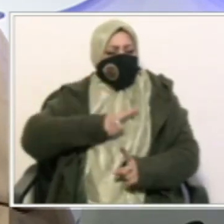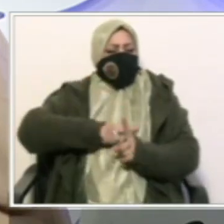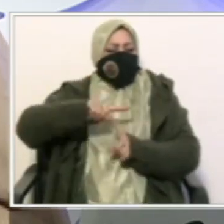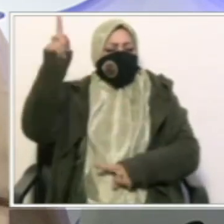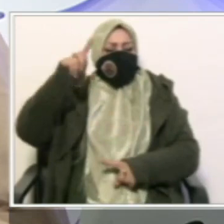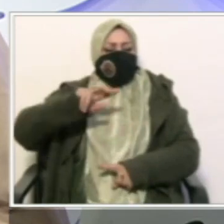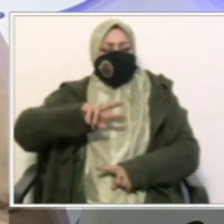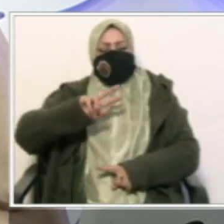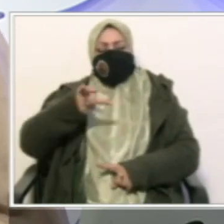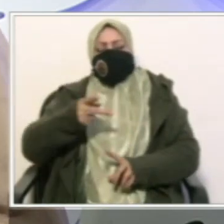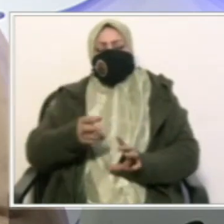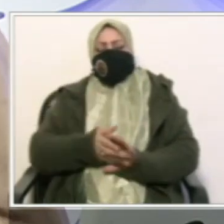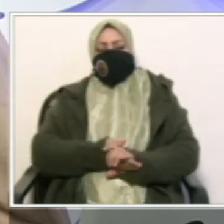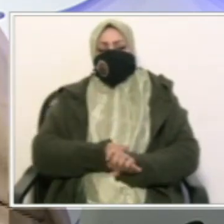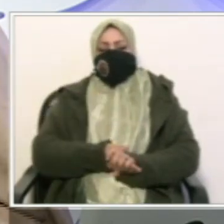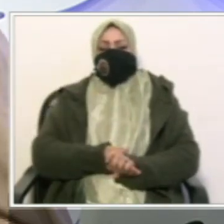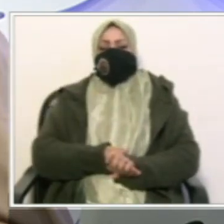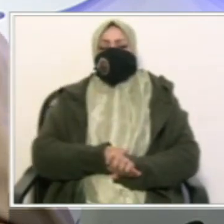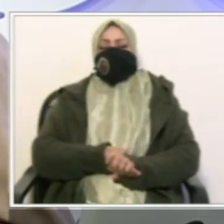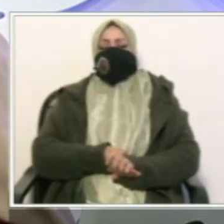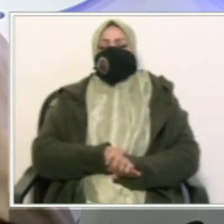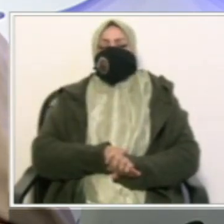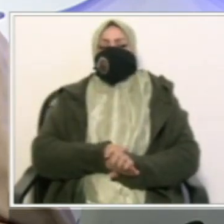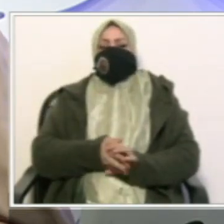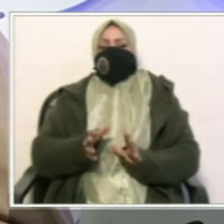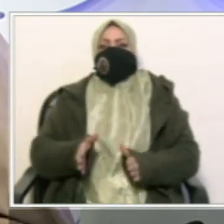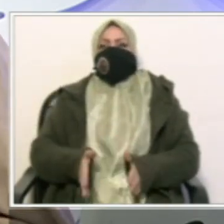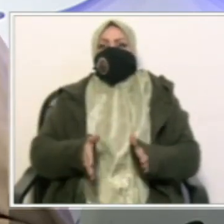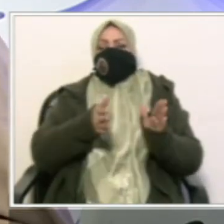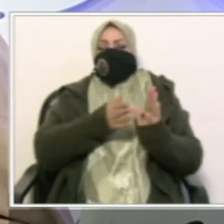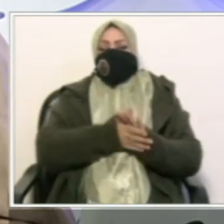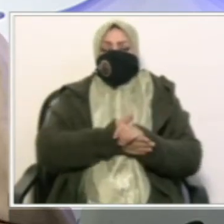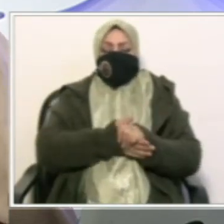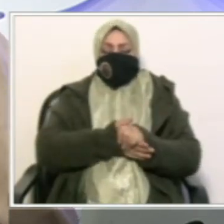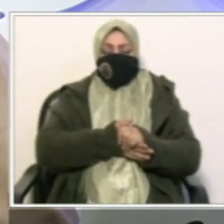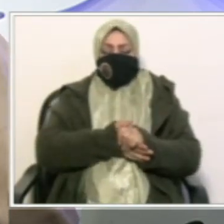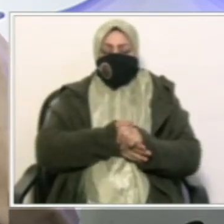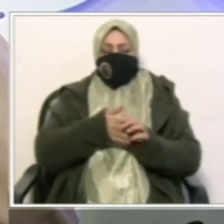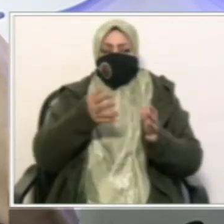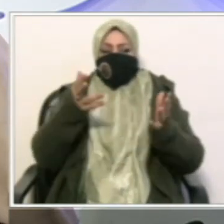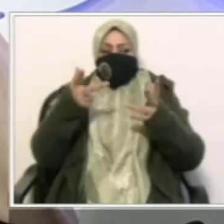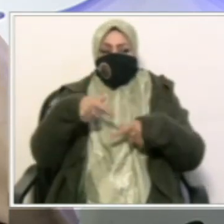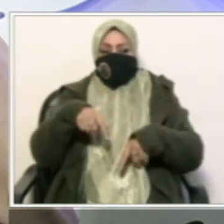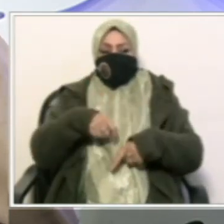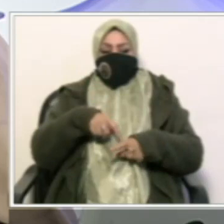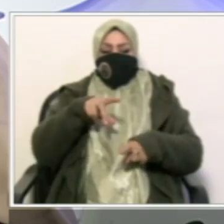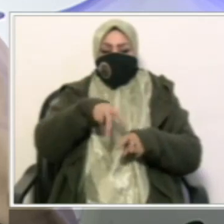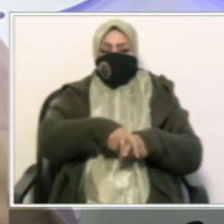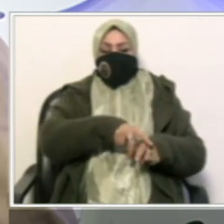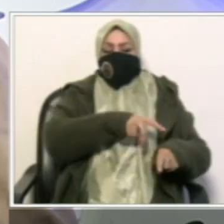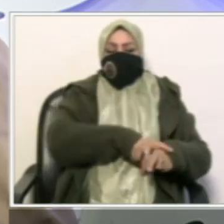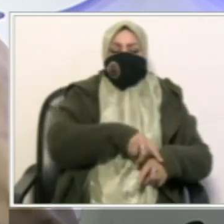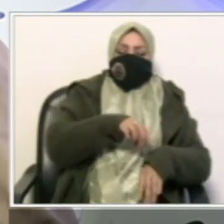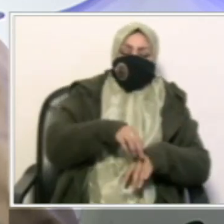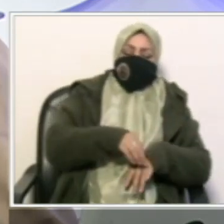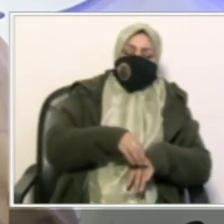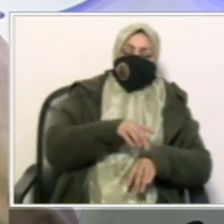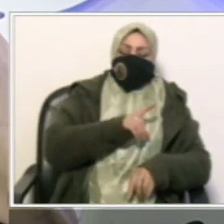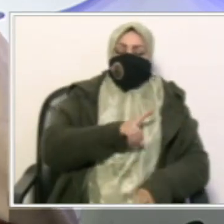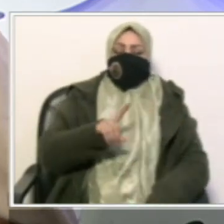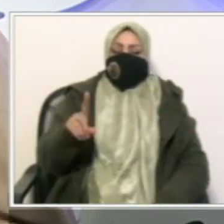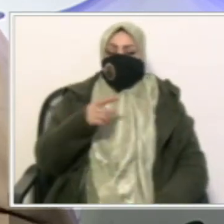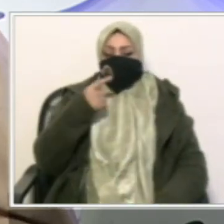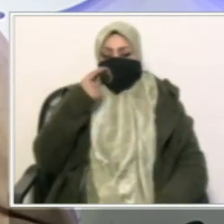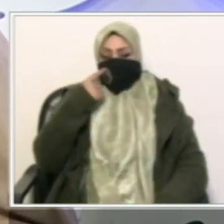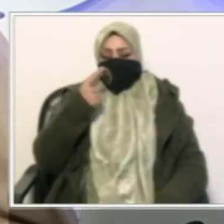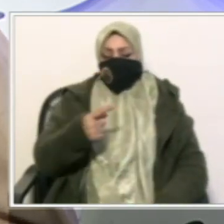ينسخ الإنسان من جلده لما تكثر عليه الضغوطات. فينبغي على الإنسان أن لا ينفرد ولا يشعلش الأمر في شخصه،